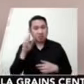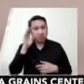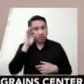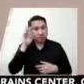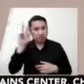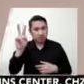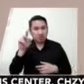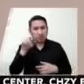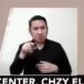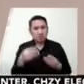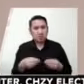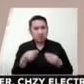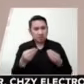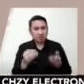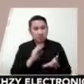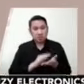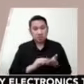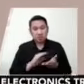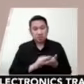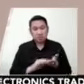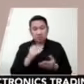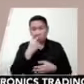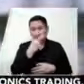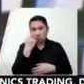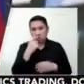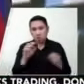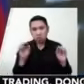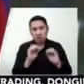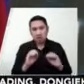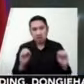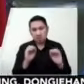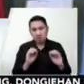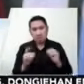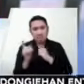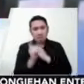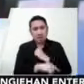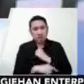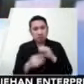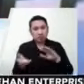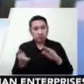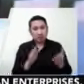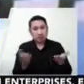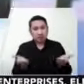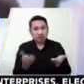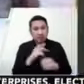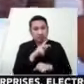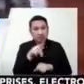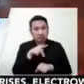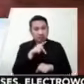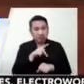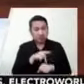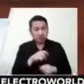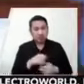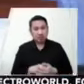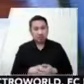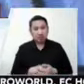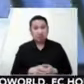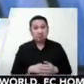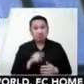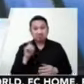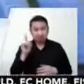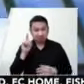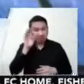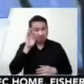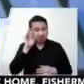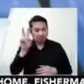bigyan siya ng pardon, lalo't wala namang death penalty sa Pilipinas. Kaya sa kanyang pagdalo sa groundbreaking na isang solar farm sa Nueva Ecija, ang tanong sa